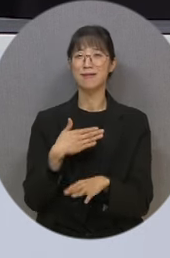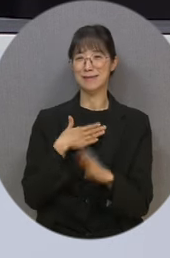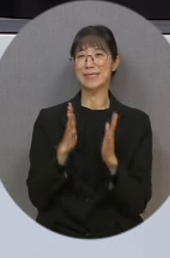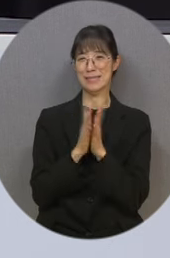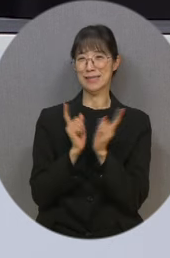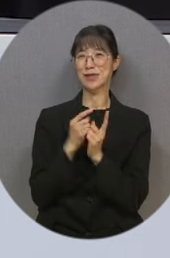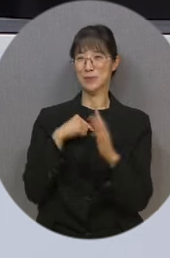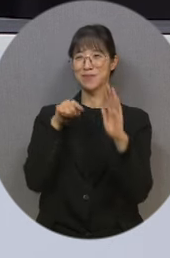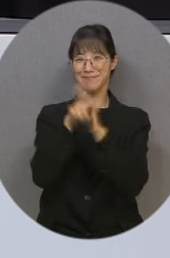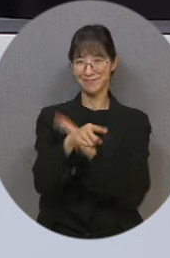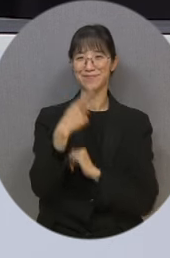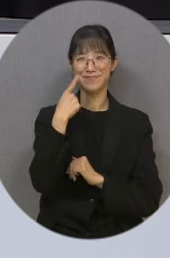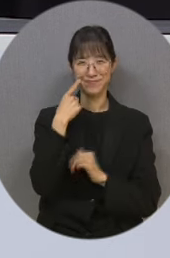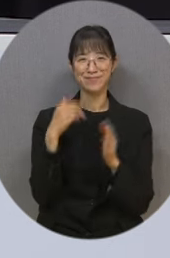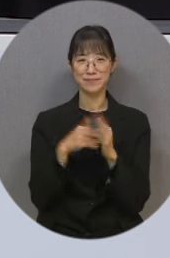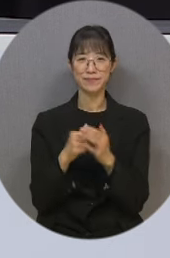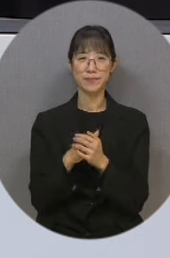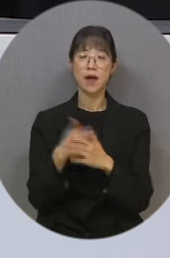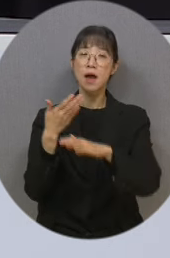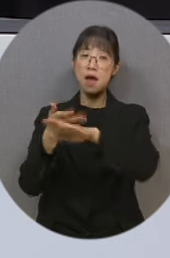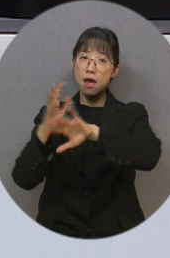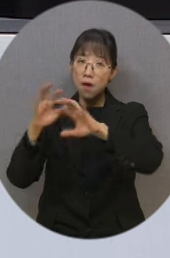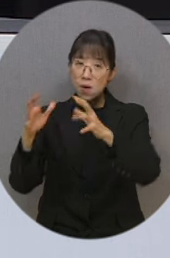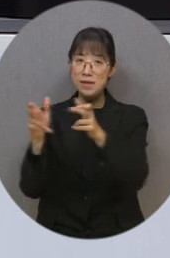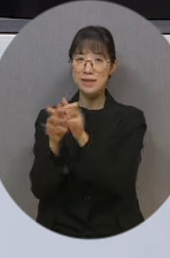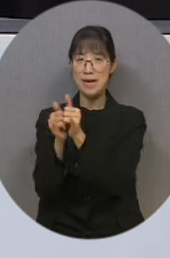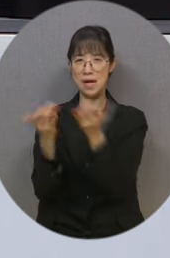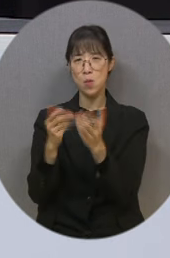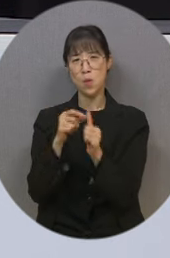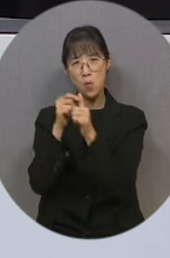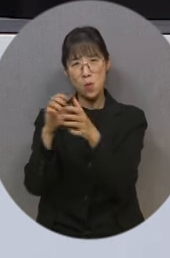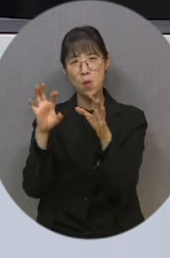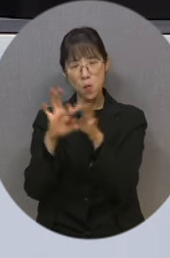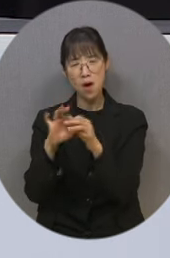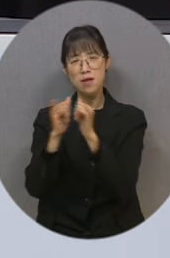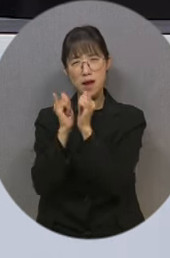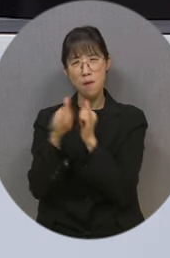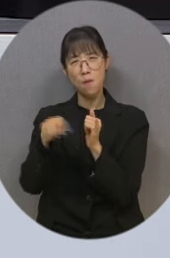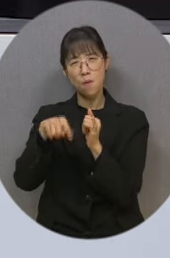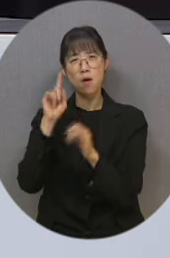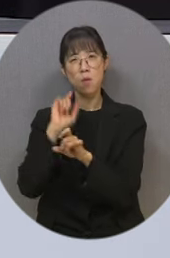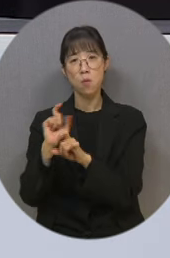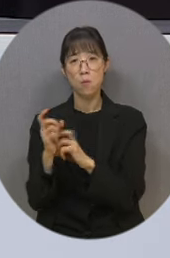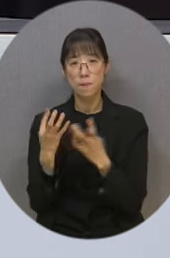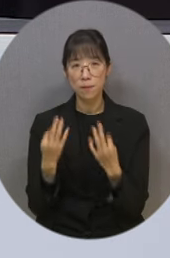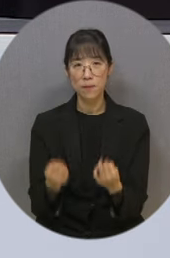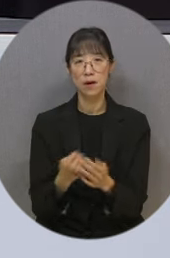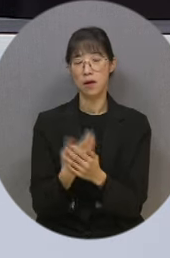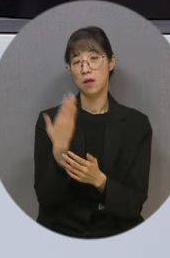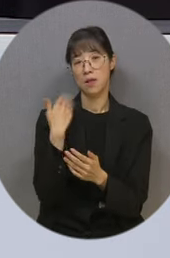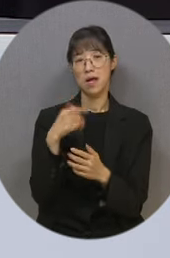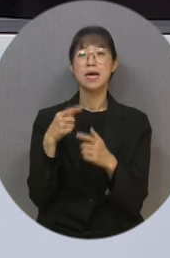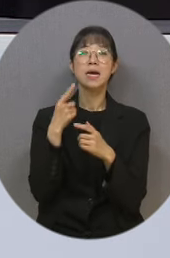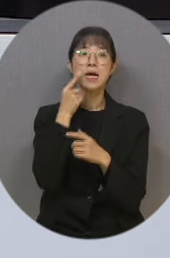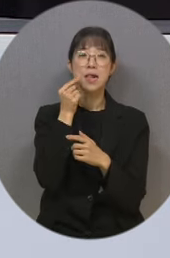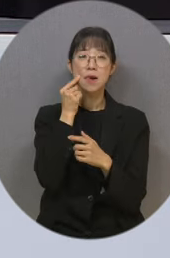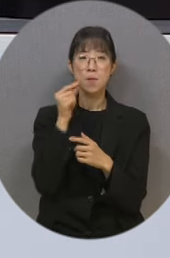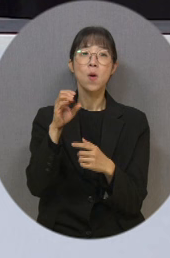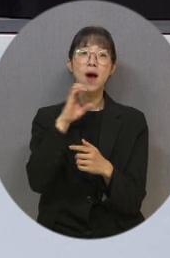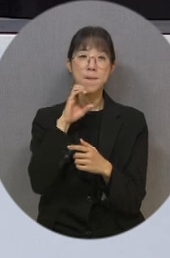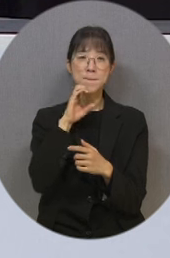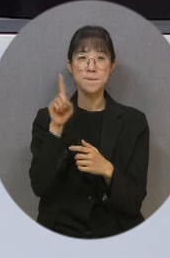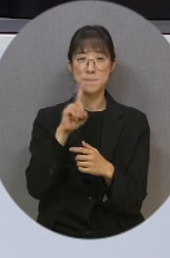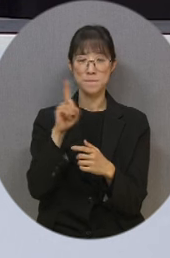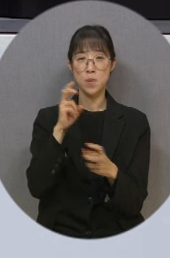예 해외에서 장애인 고용에 대한 사회적 고민은 계속되고 있습니다 최근 일본의 한 카페에서